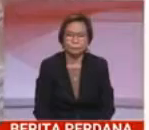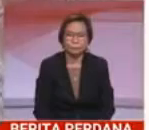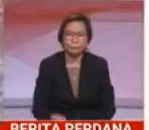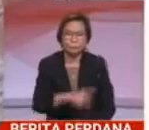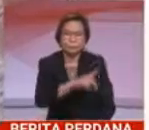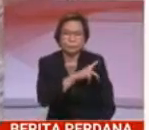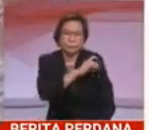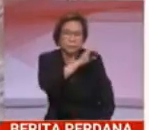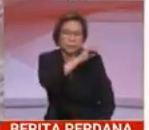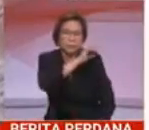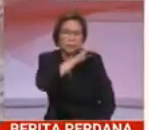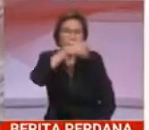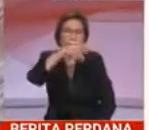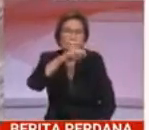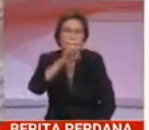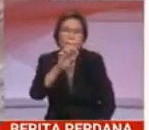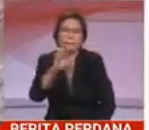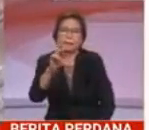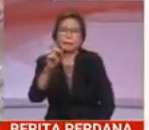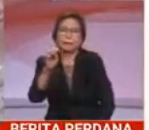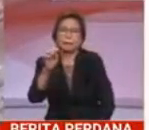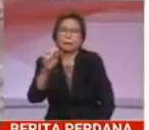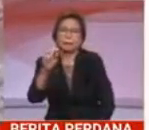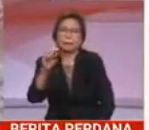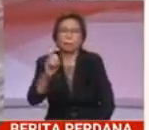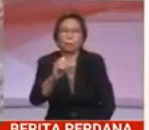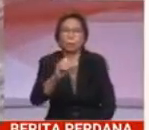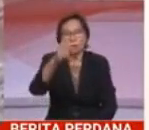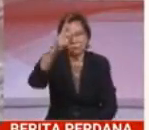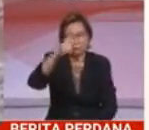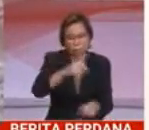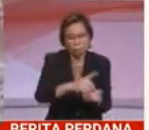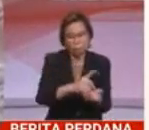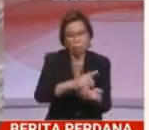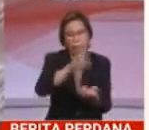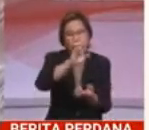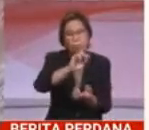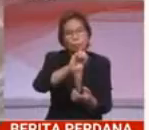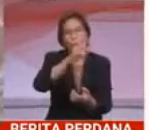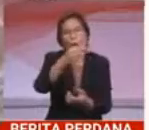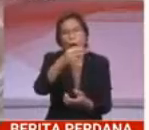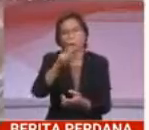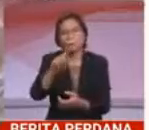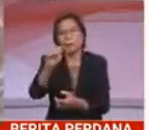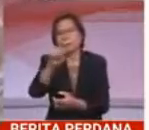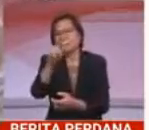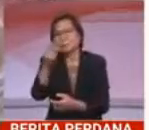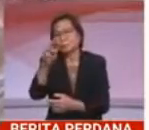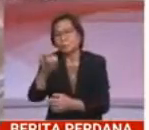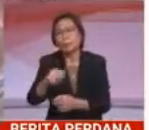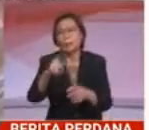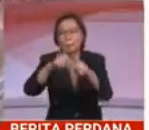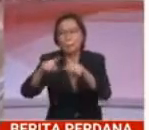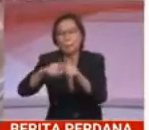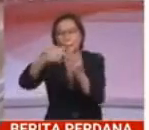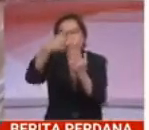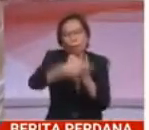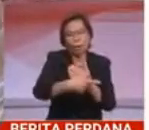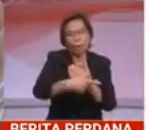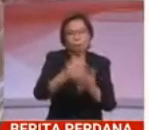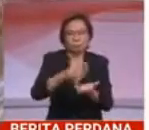Ketua Eksekutif Perkeso, Datuk Seri Dr. Muhammad Azman Aziz Muhammad berkata, pelbagai program pemulihan